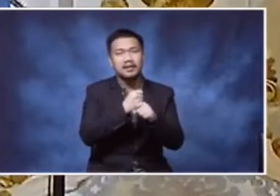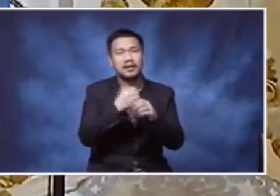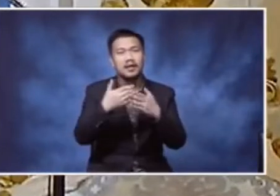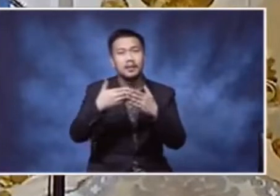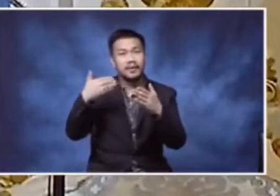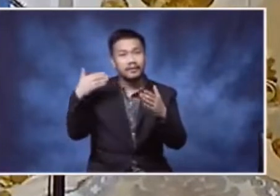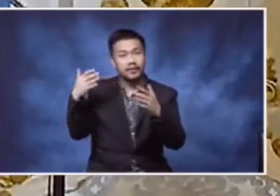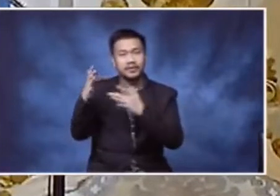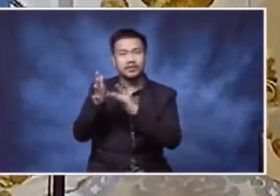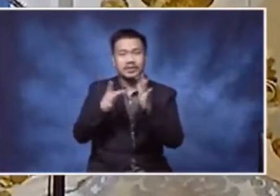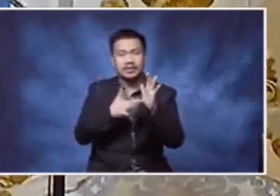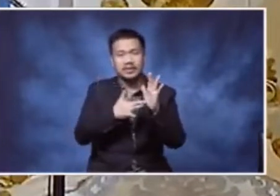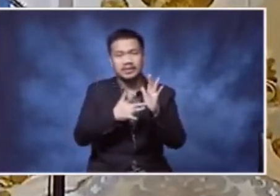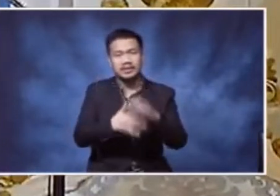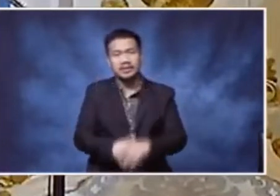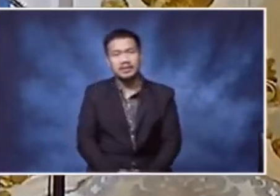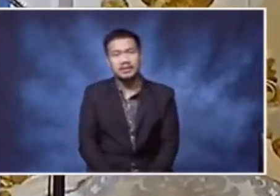At